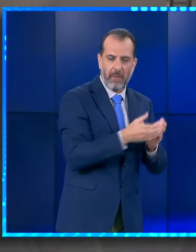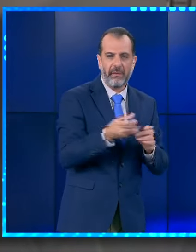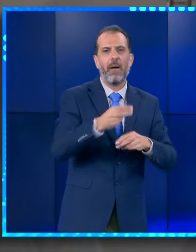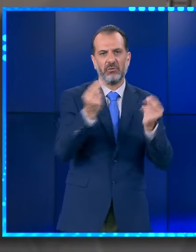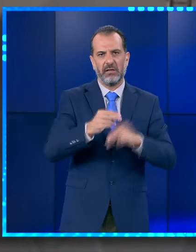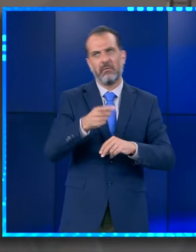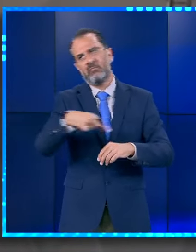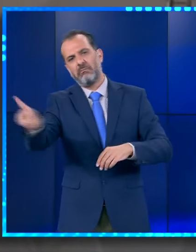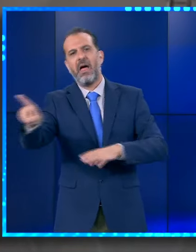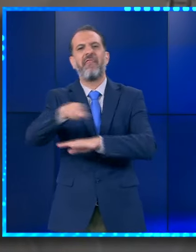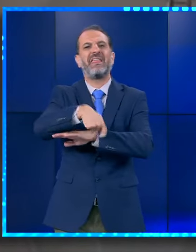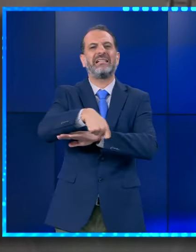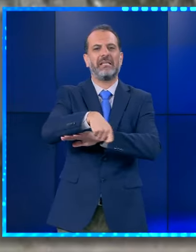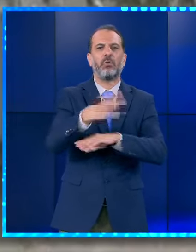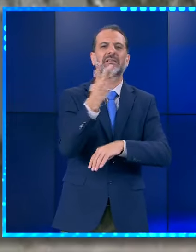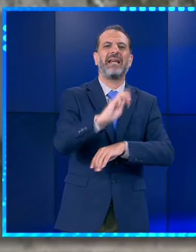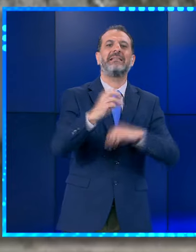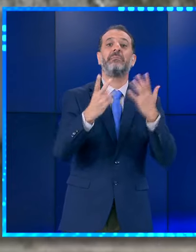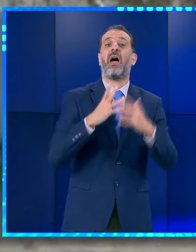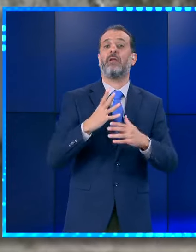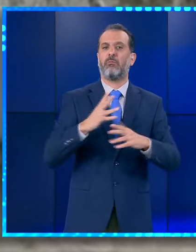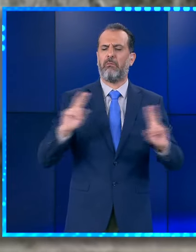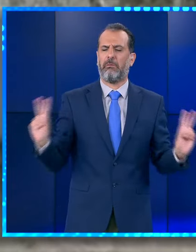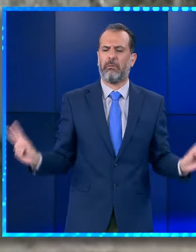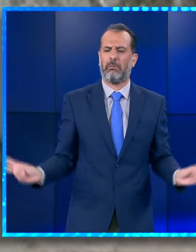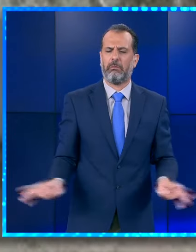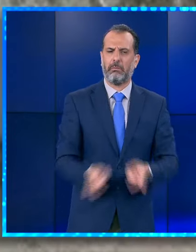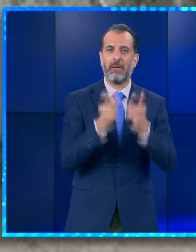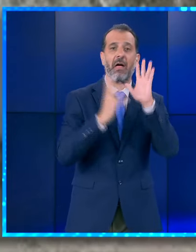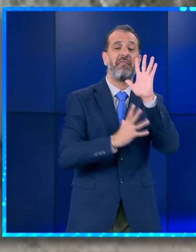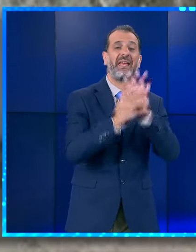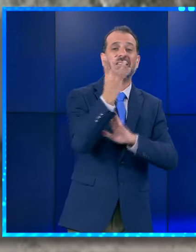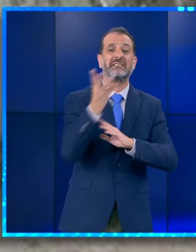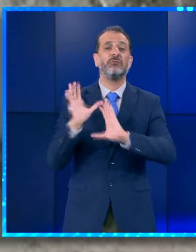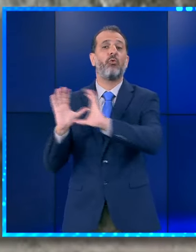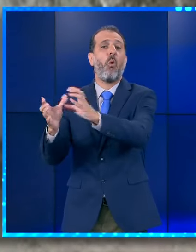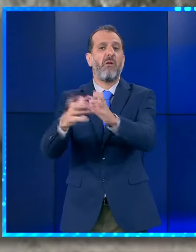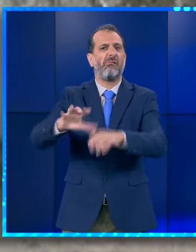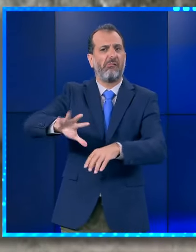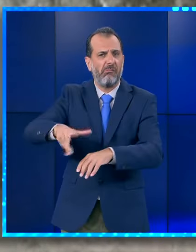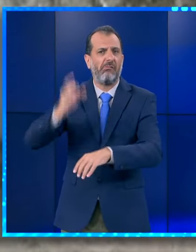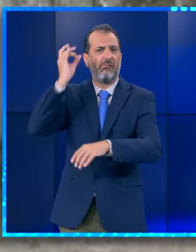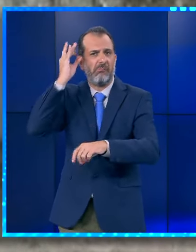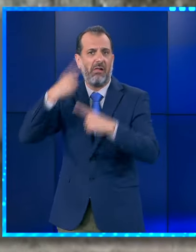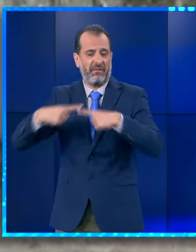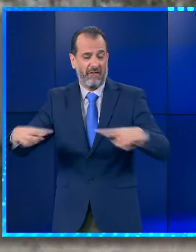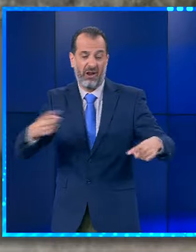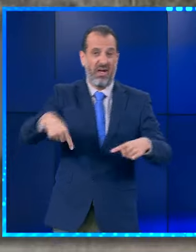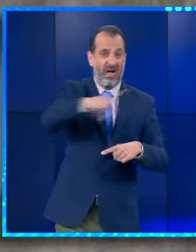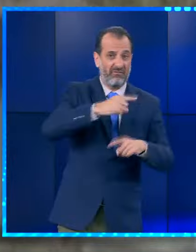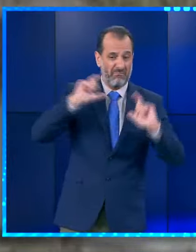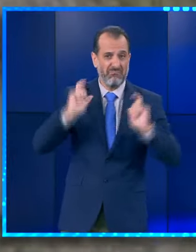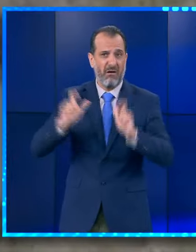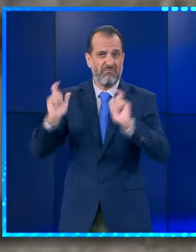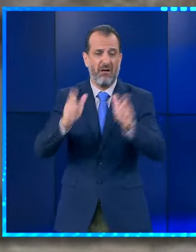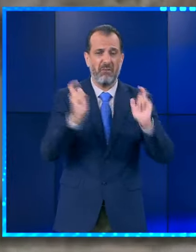37 άτομα, καθώς έγιναν συλλήψεις και εξαρθρώθηκαν 14 συνολικά εγκληματικές οργανώσεις. Οι περισσότερες συλλήψεις